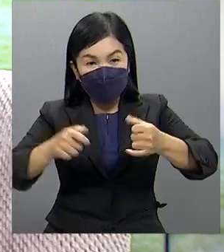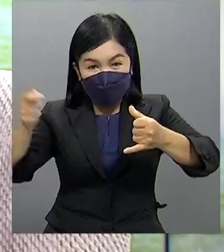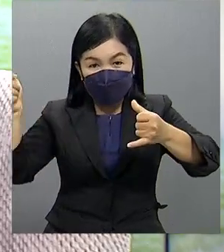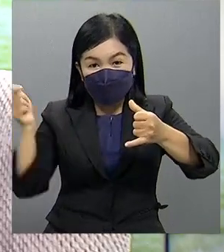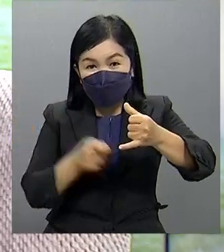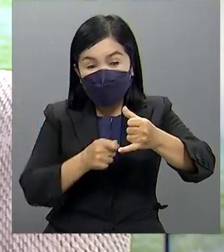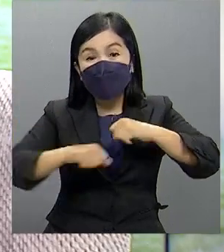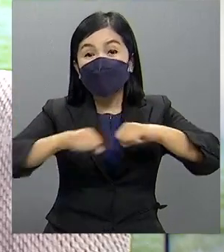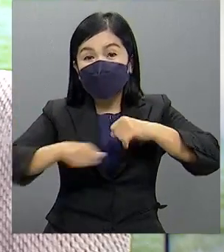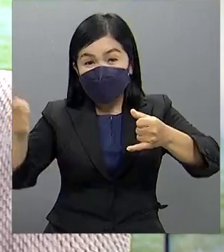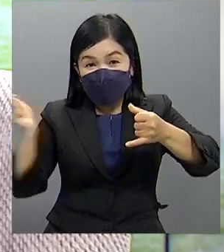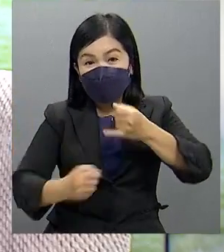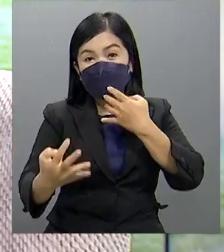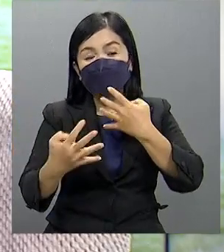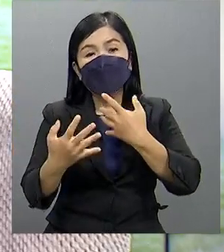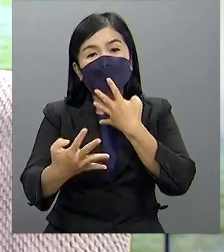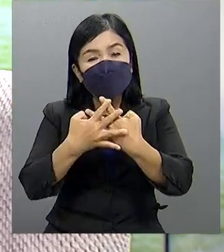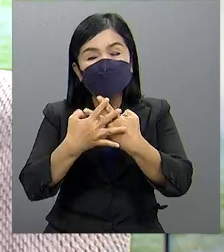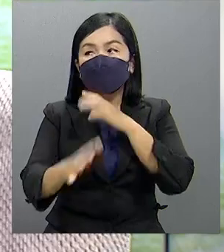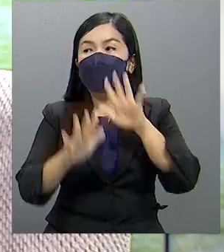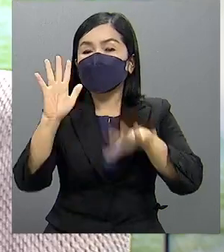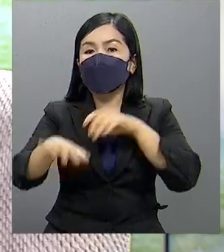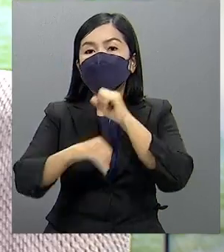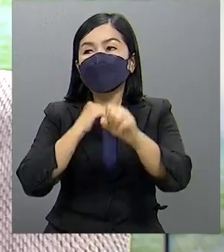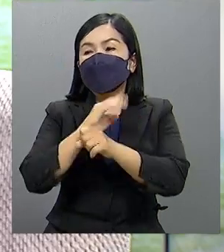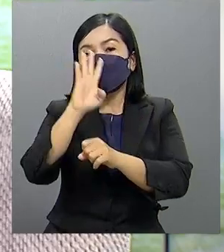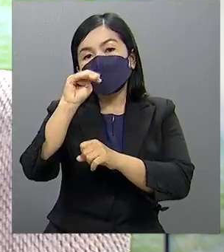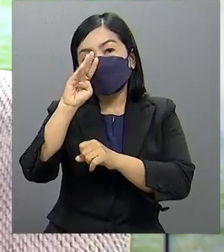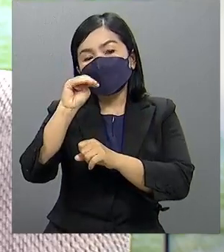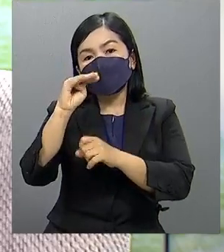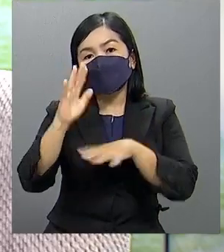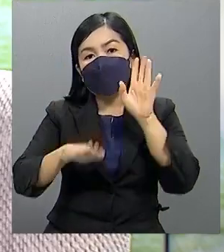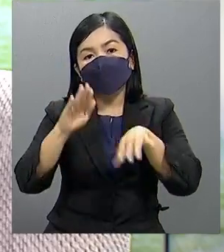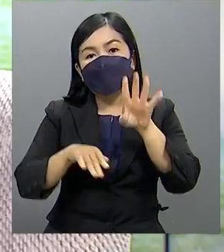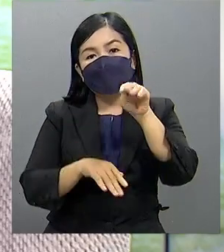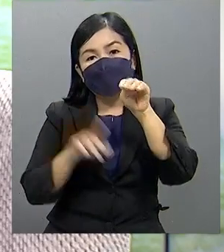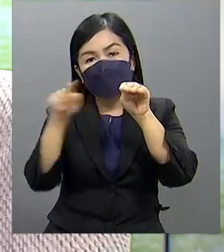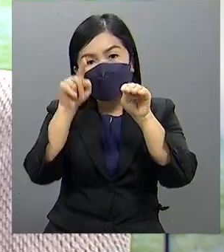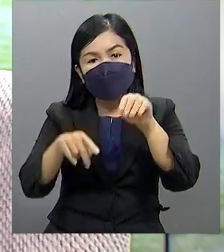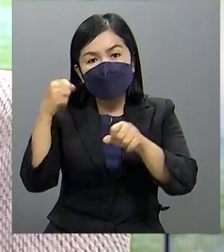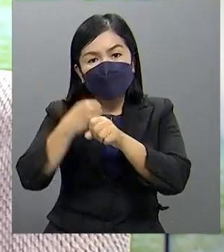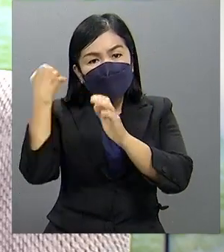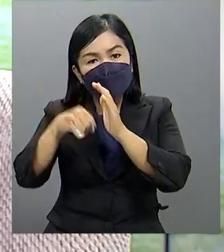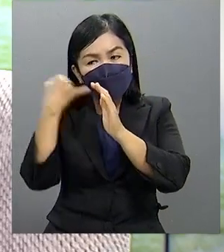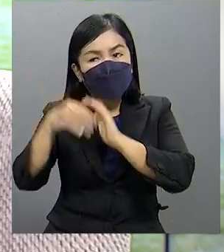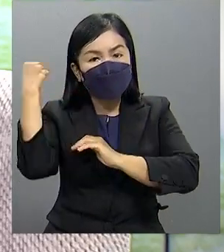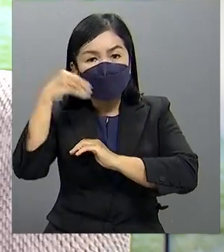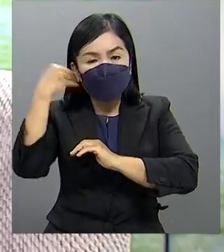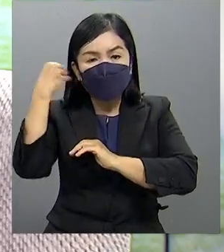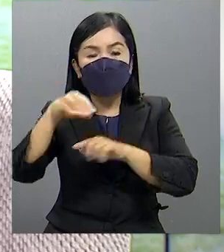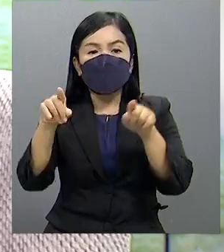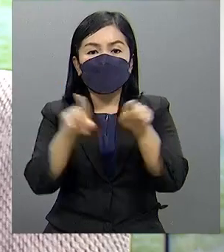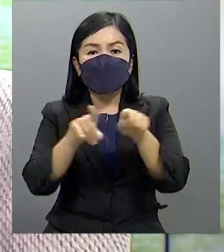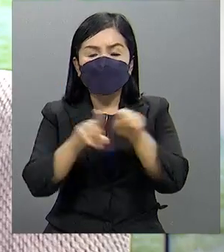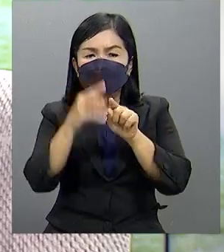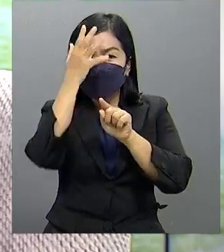ากถึง 40% ที่เคยกระทำผิดกฎหมายแล้วทำในลักษณะที่ว่าผิดซ้ำแล้วซ้ำอีกค่ะและยังพบว่าเป็นคดียาเสพ